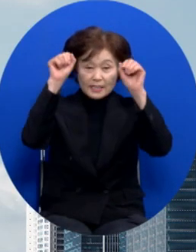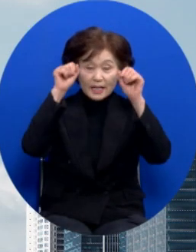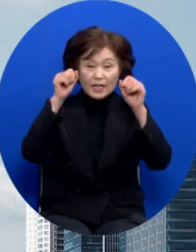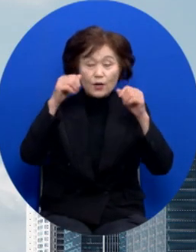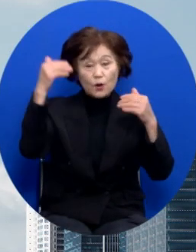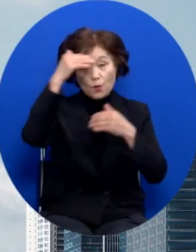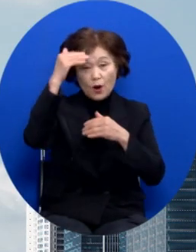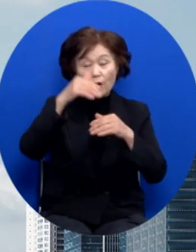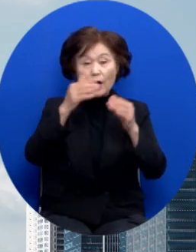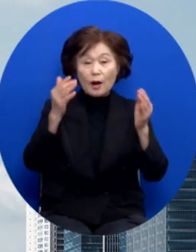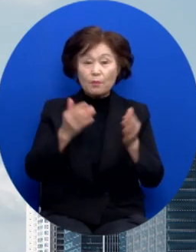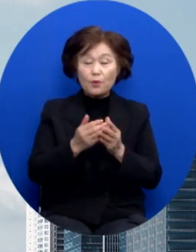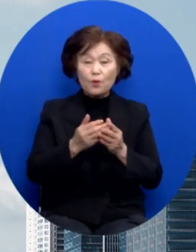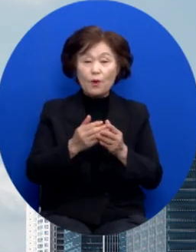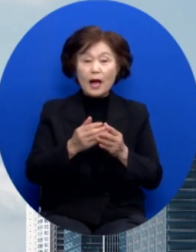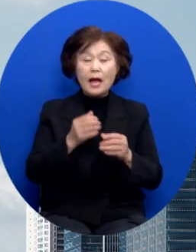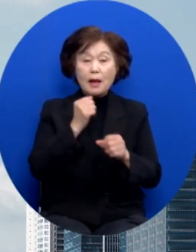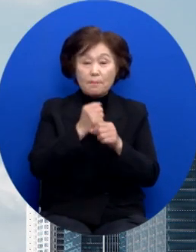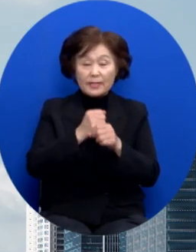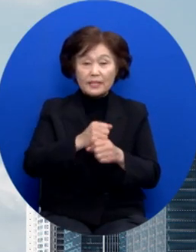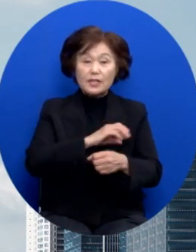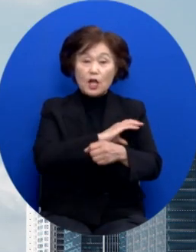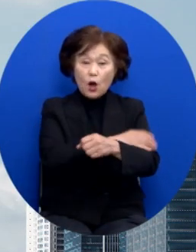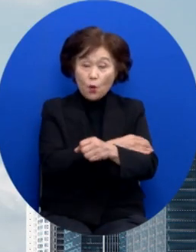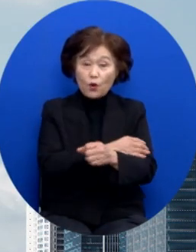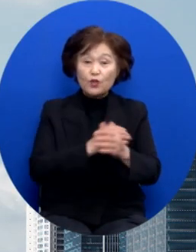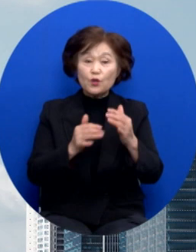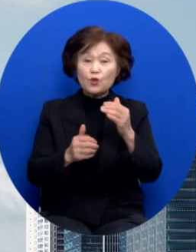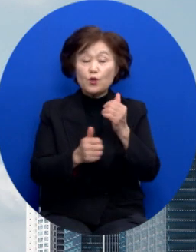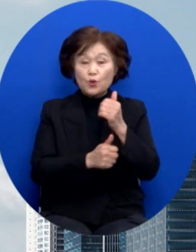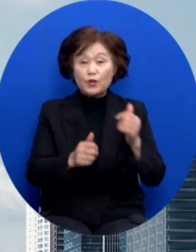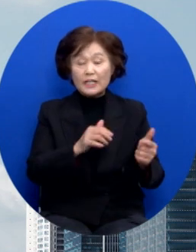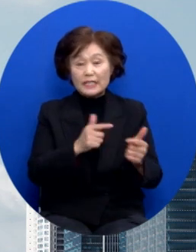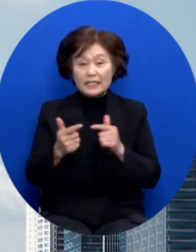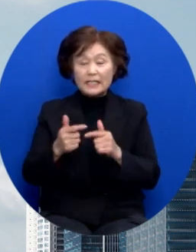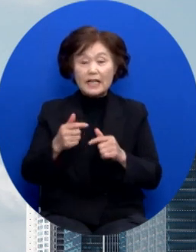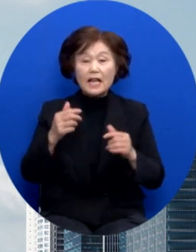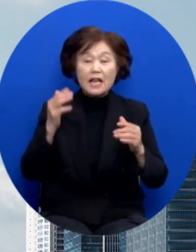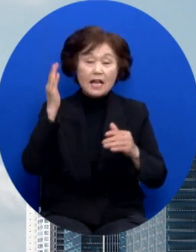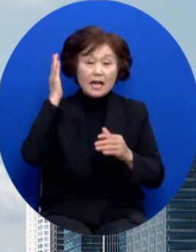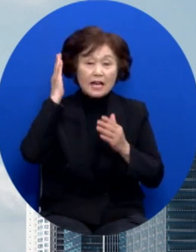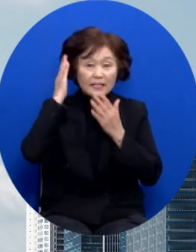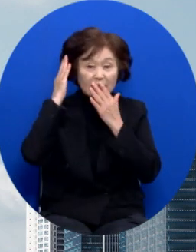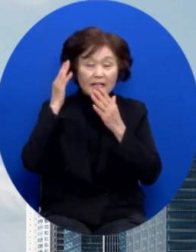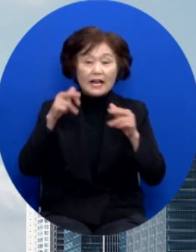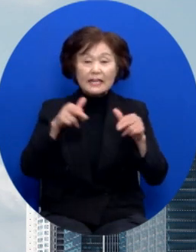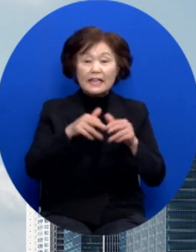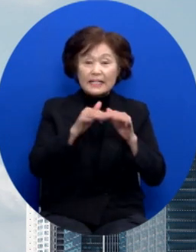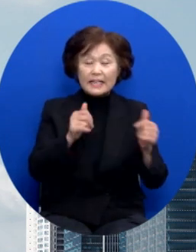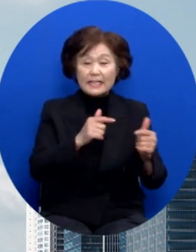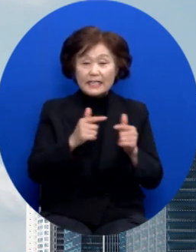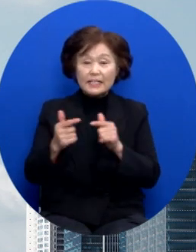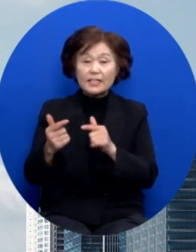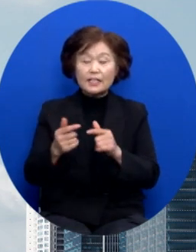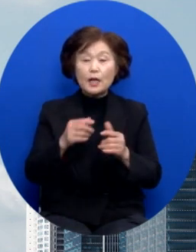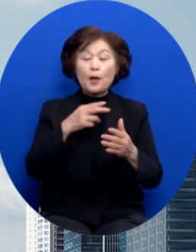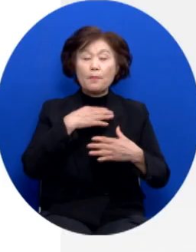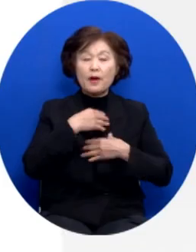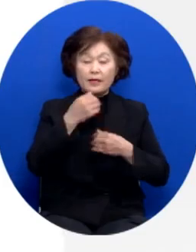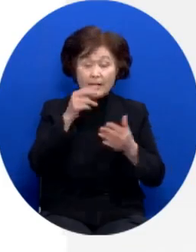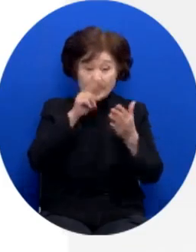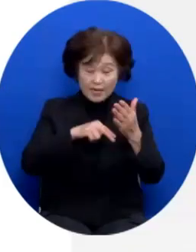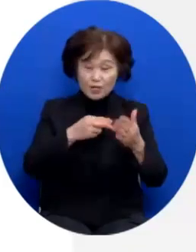문화체육관광부와 한국저작권위원회가 청각장애인이 편하게 읽을 수 있도록 만든 안심글꼴 한비체를 공개했습니다.